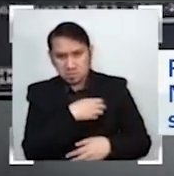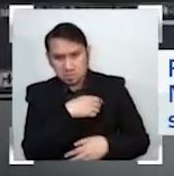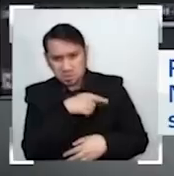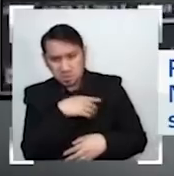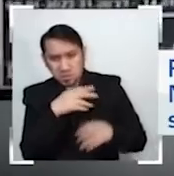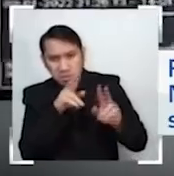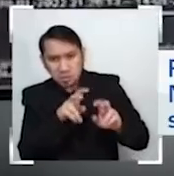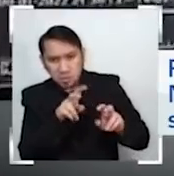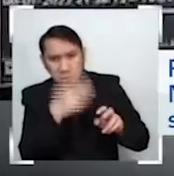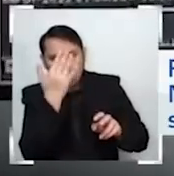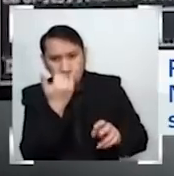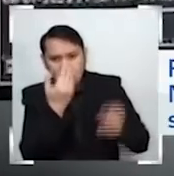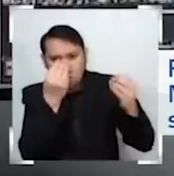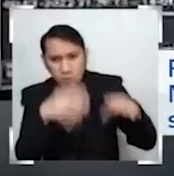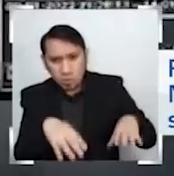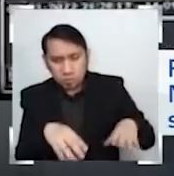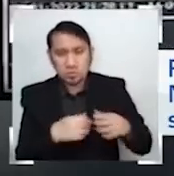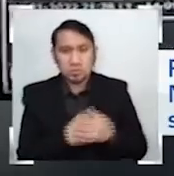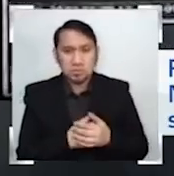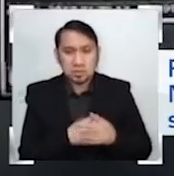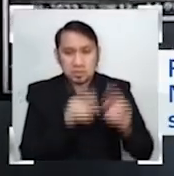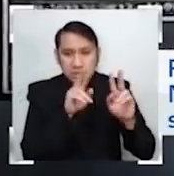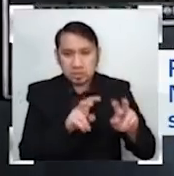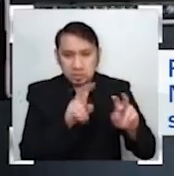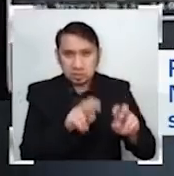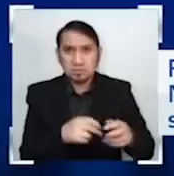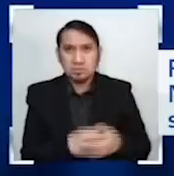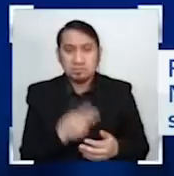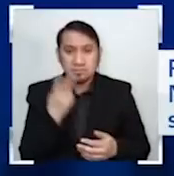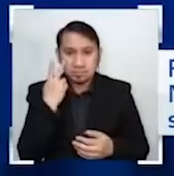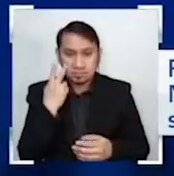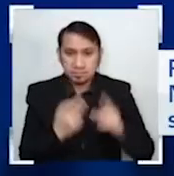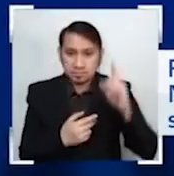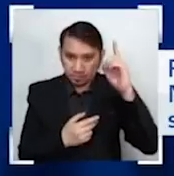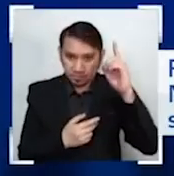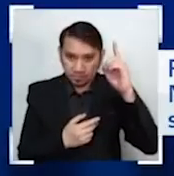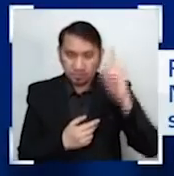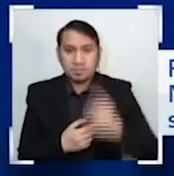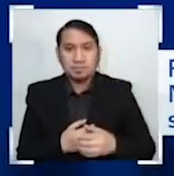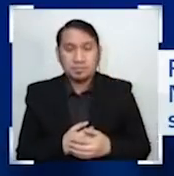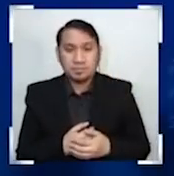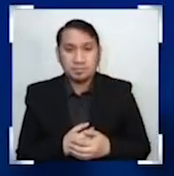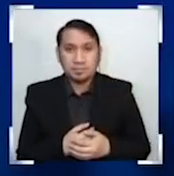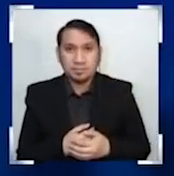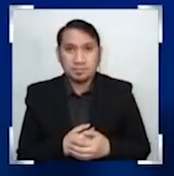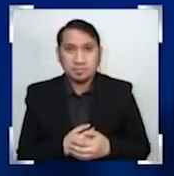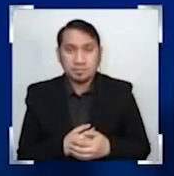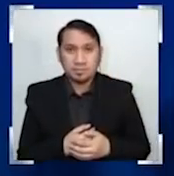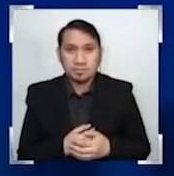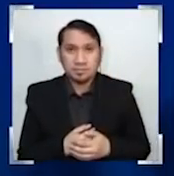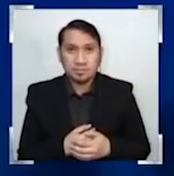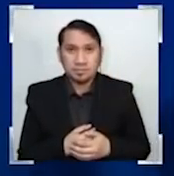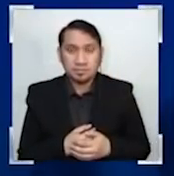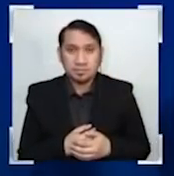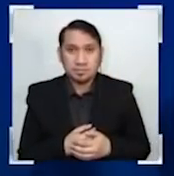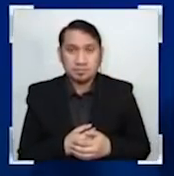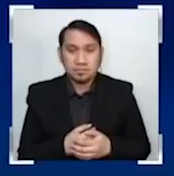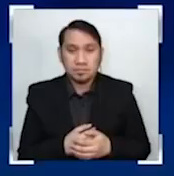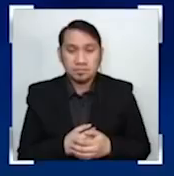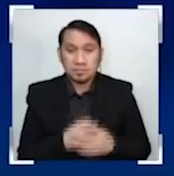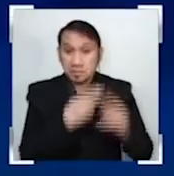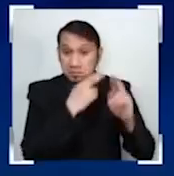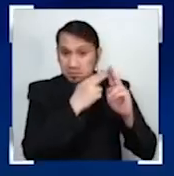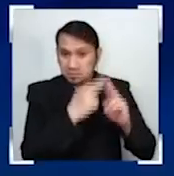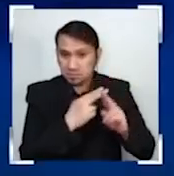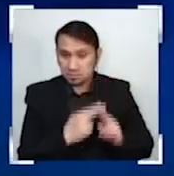John Claude Inonog, Marlon Bacay, James Bacay, Mark Joseph Velasco, Rondel